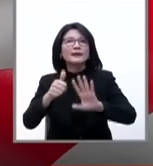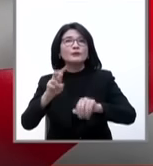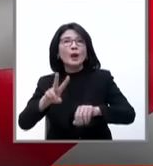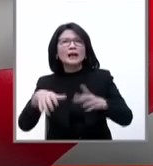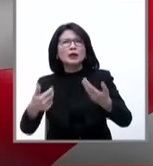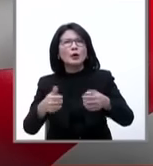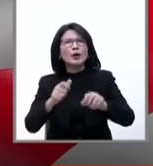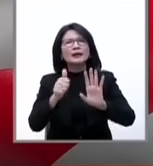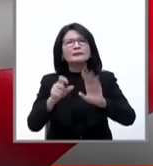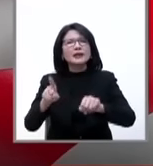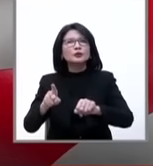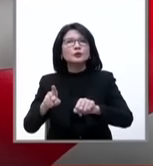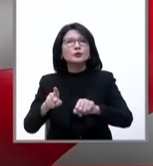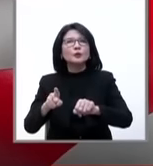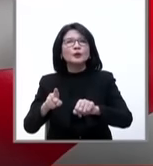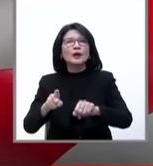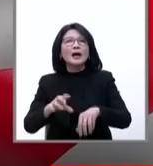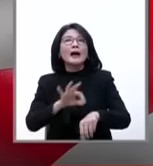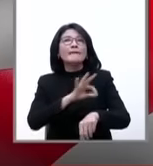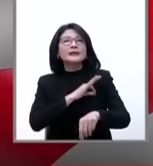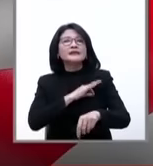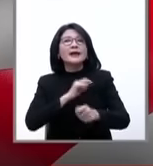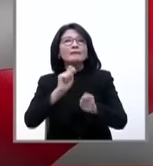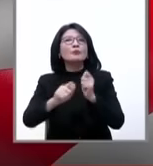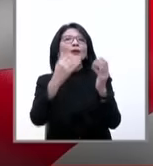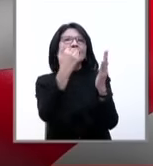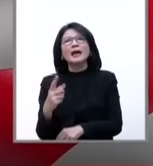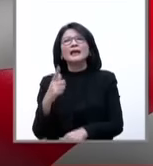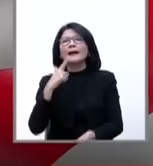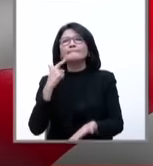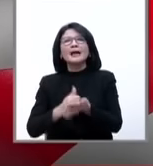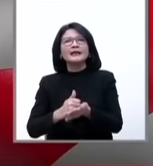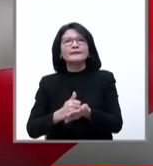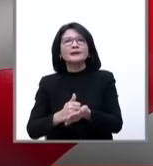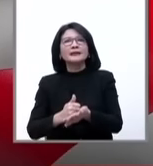tidak mengabaikan tren itu? Misalnya di Cina, di